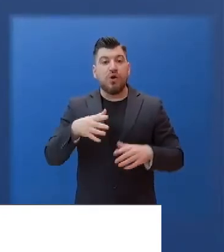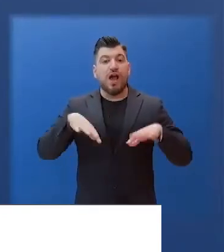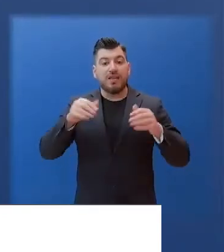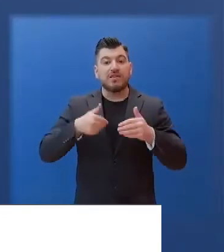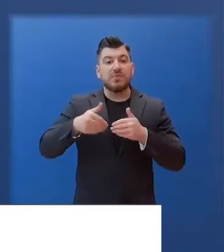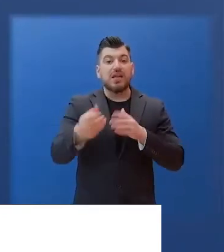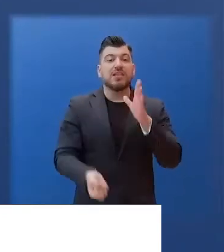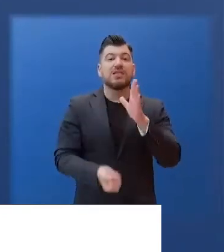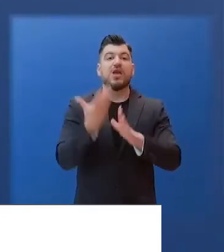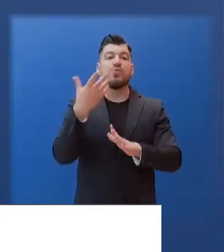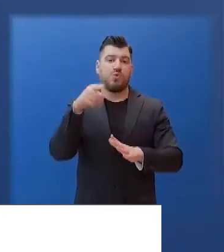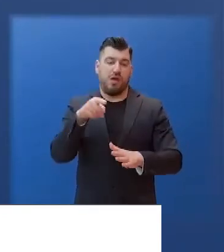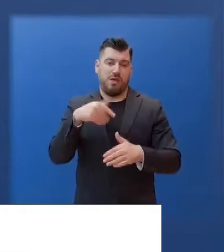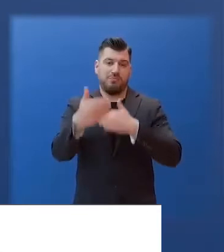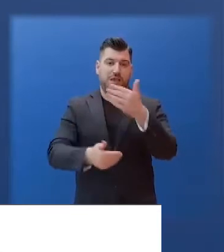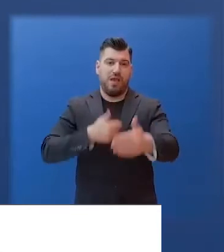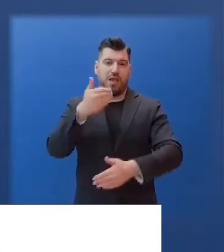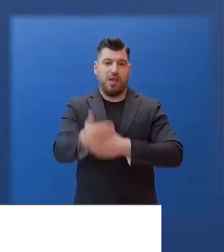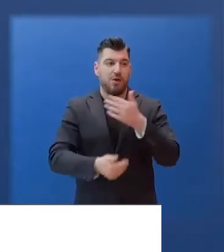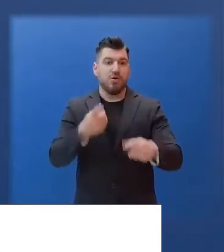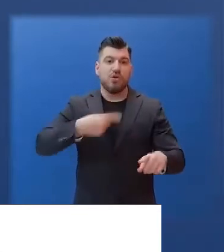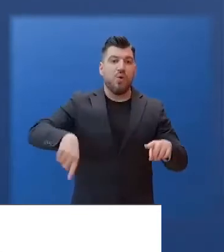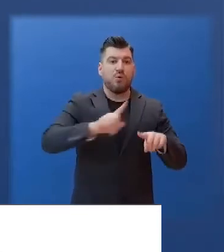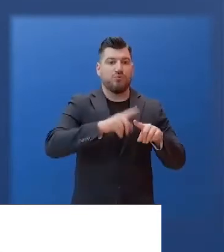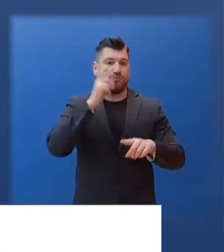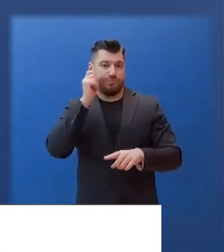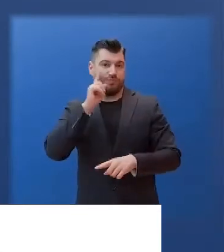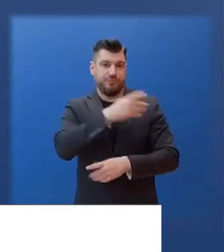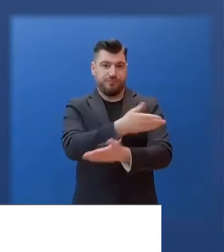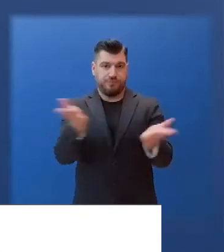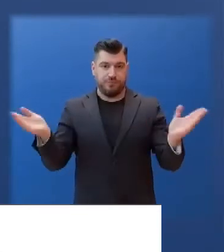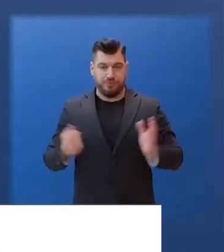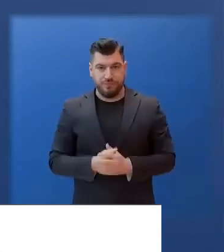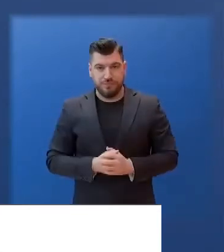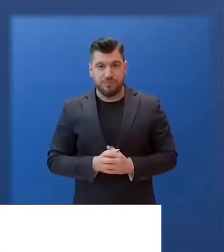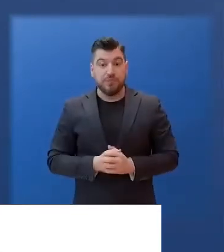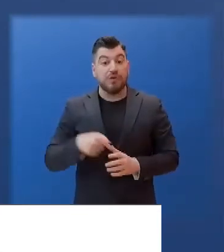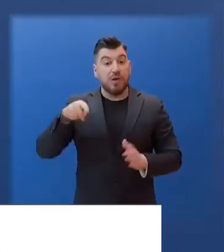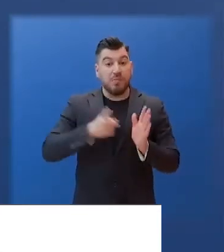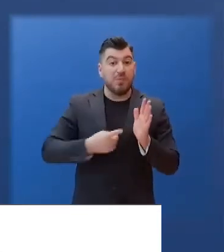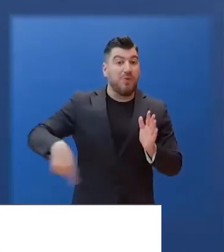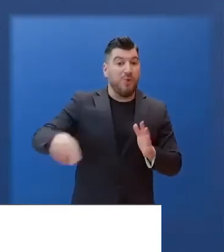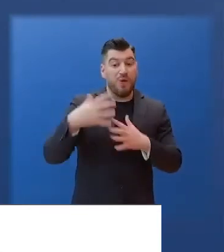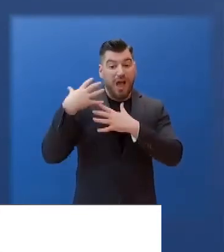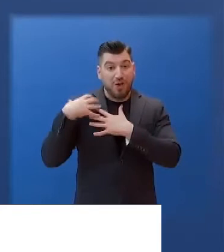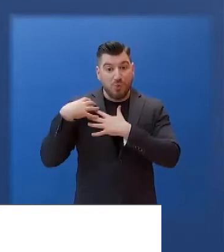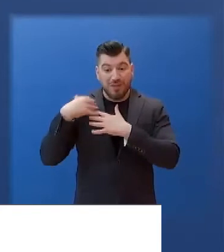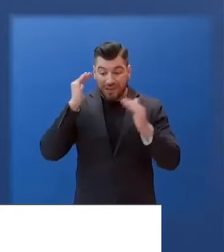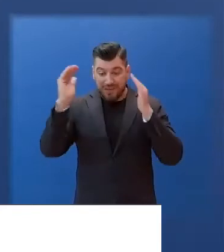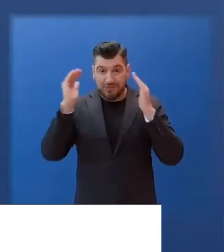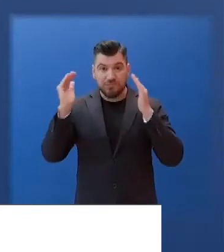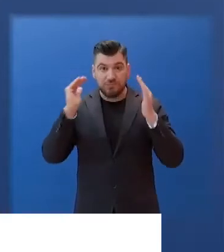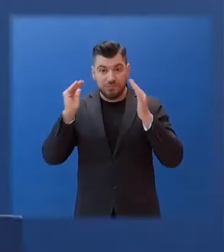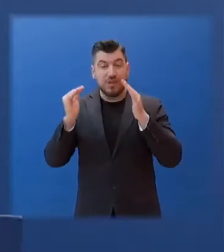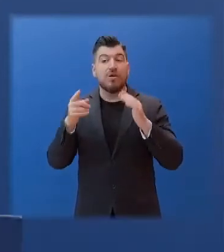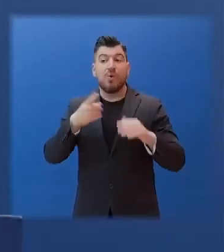μέρας για όλες τις Ελληνίδες και όλους τους Έλληνες είναι μπροστά μας. Ας στηρίσουμε όλοι τα μέτρα ατομικής και συλλογικής προστασίας,